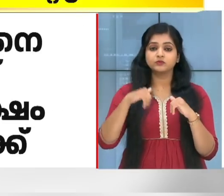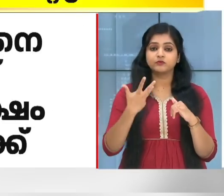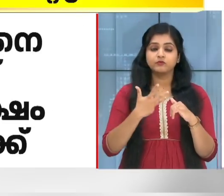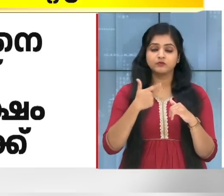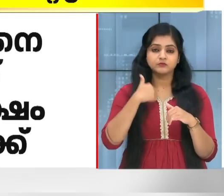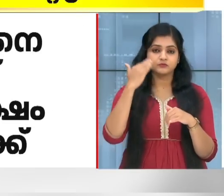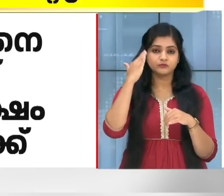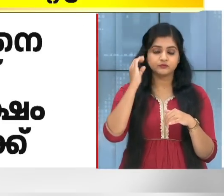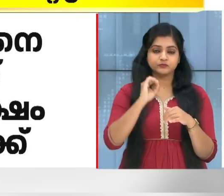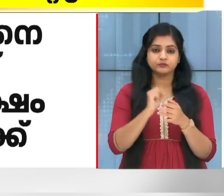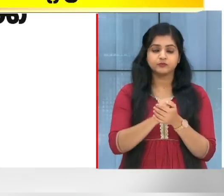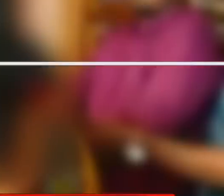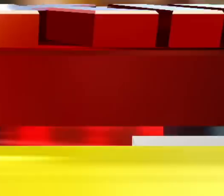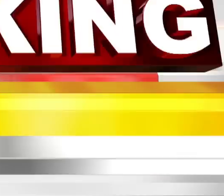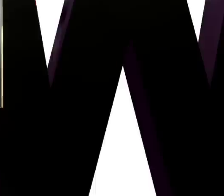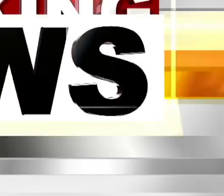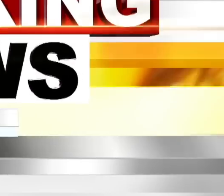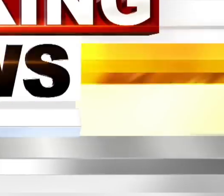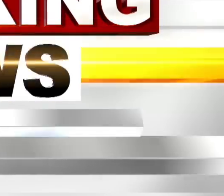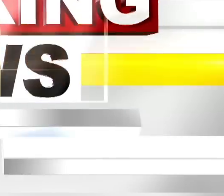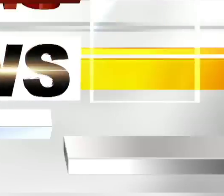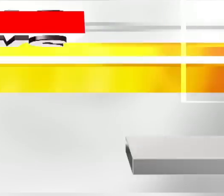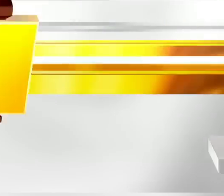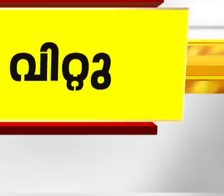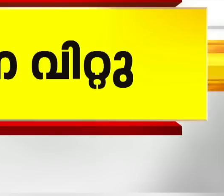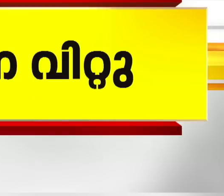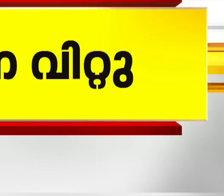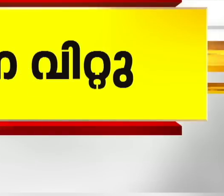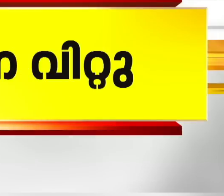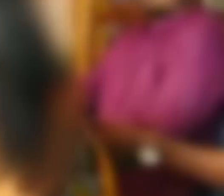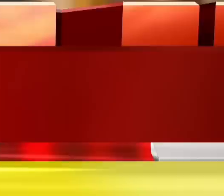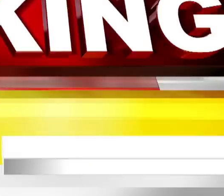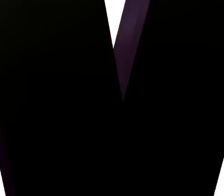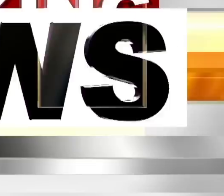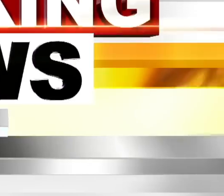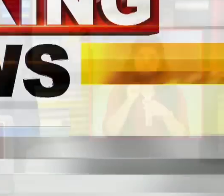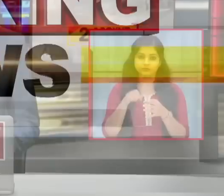ഓട്ടോ ഓട്ടിപ്പാണ്. എന്താ അതിനെ പറ്റി അറിയില്ല.